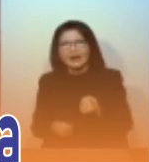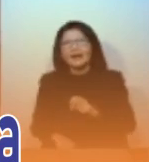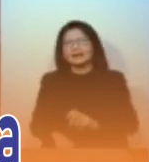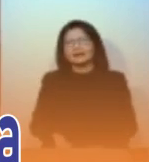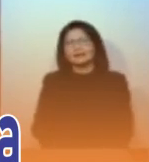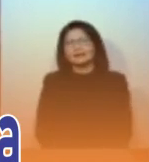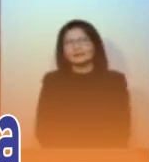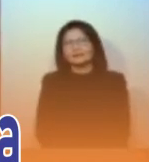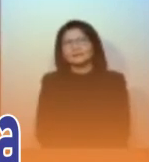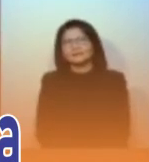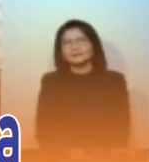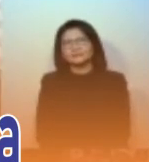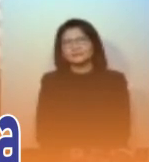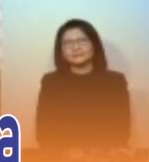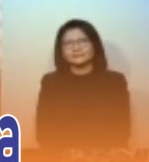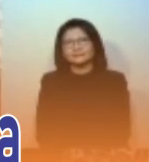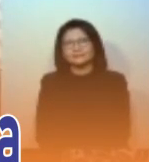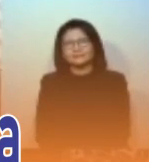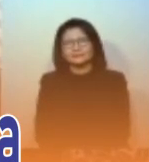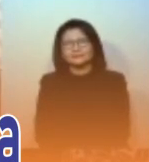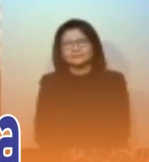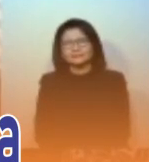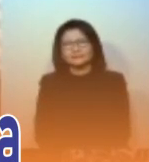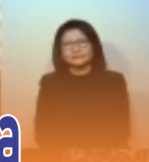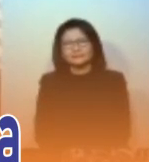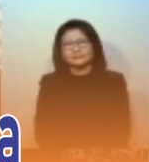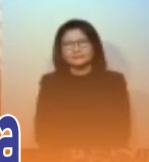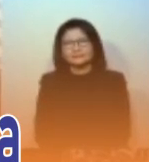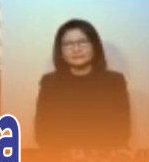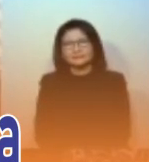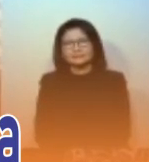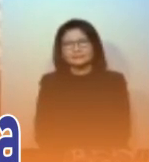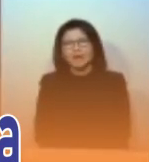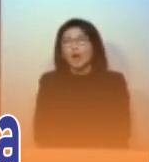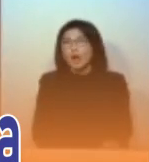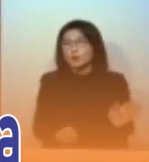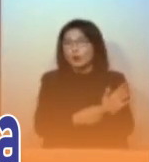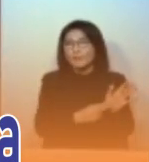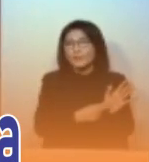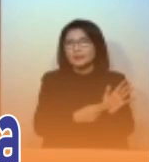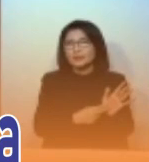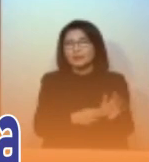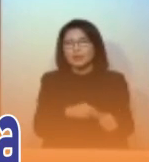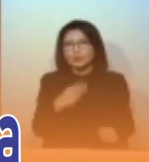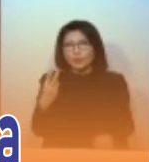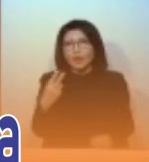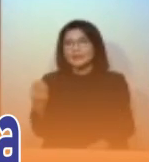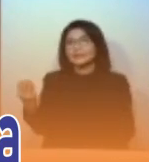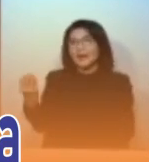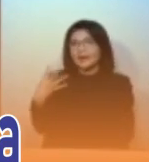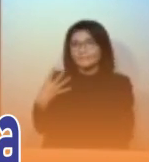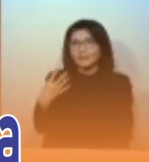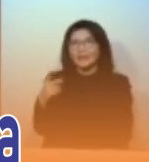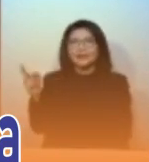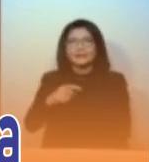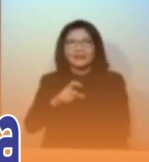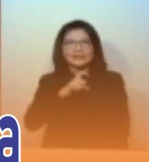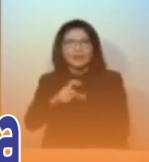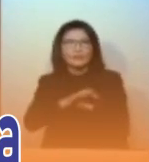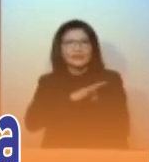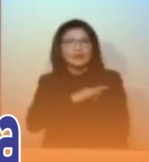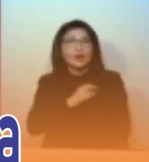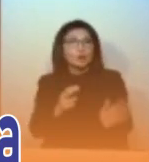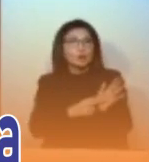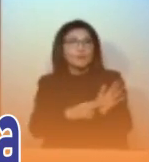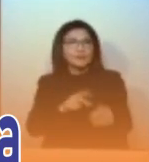Habis. Ya. Sekarang kami berikan kesempatan kepada calon presiden nomor urut 2 untuk menanggapi tanggapan dari calon presiden nomor urut